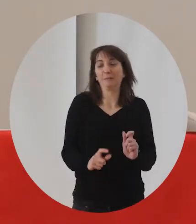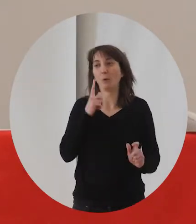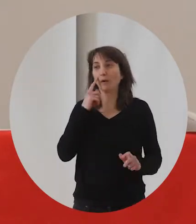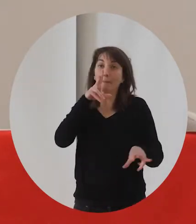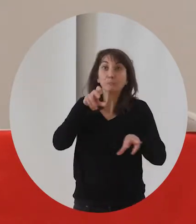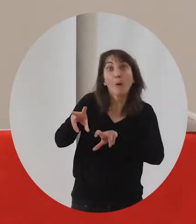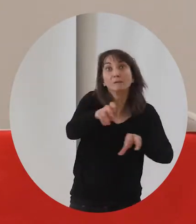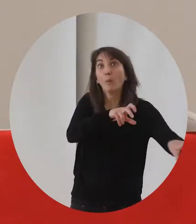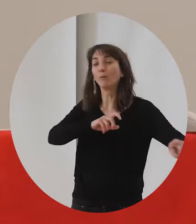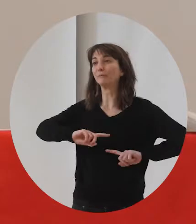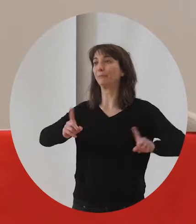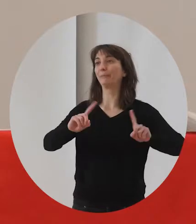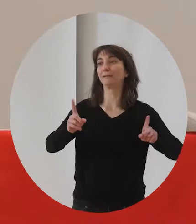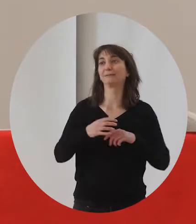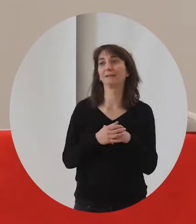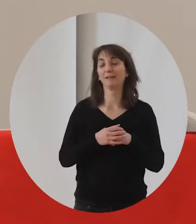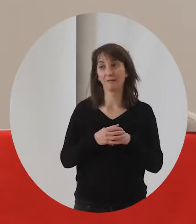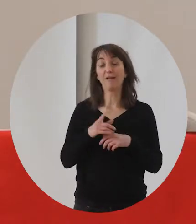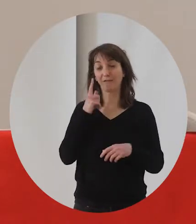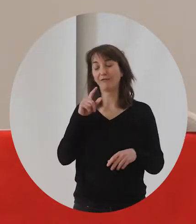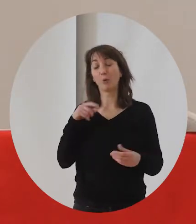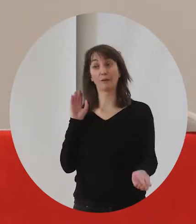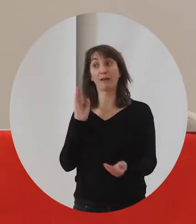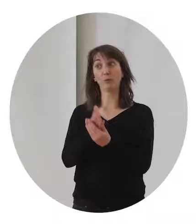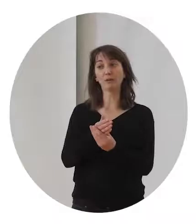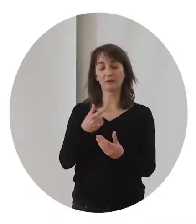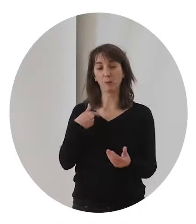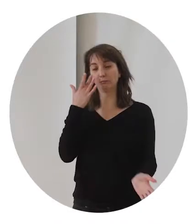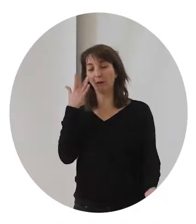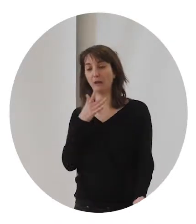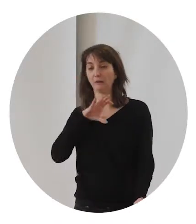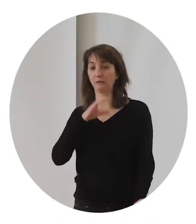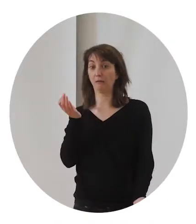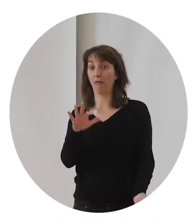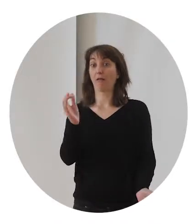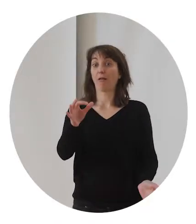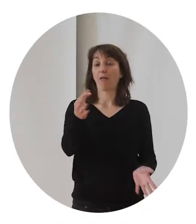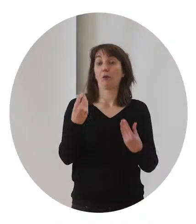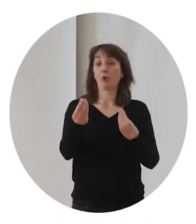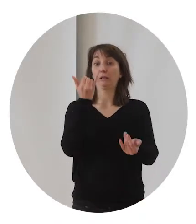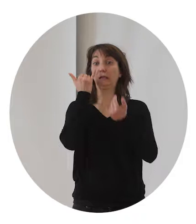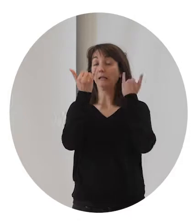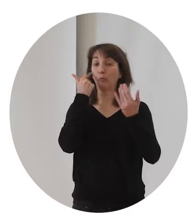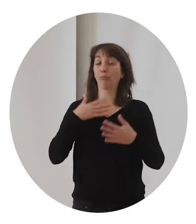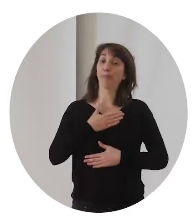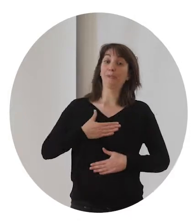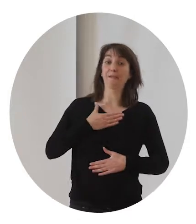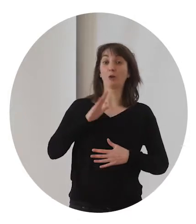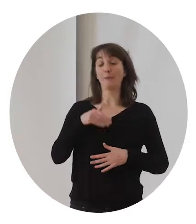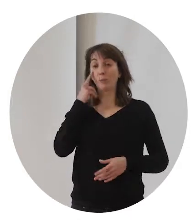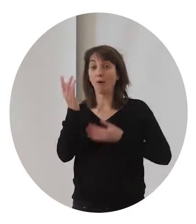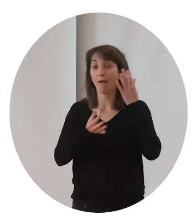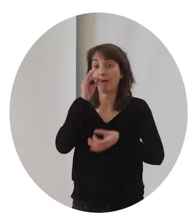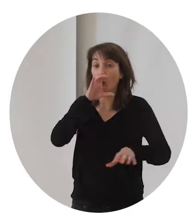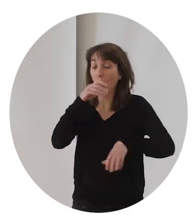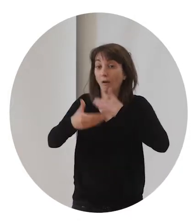exploration. Donc voilà où il faut intervenir, bien évidemment, et trouver des astuces et des solutions pour qu'ils prennent plaisir quand même à le